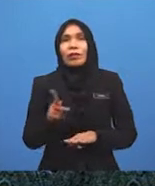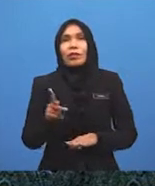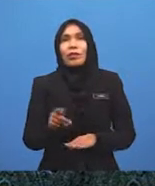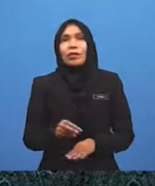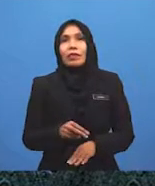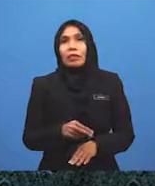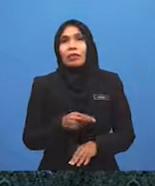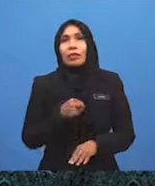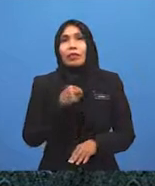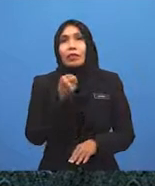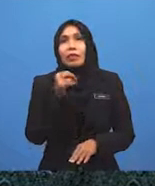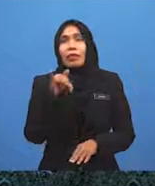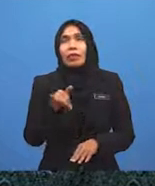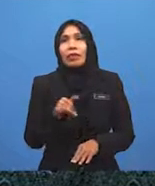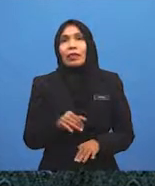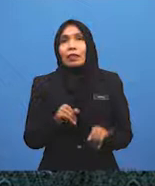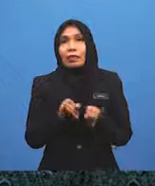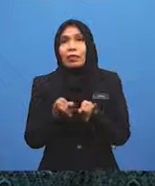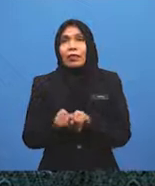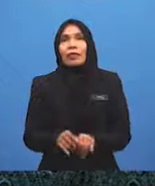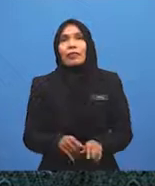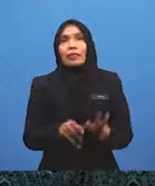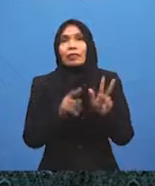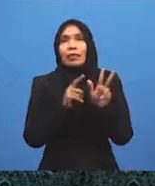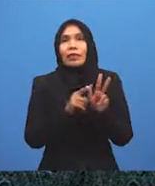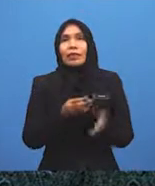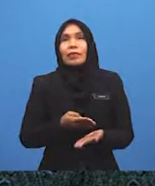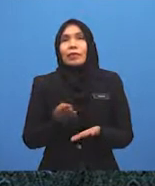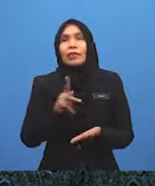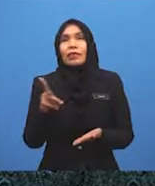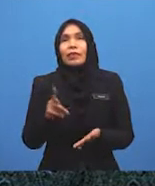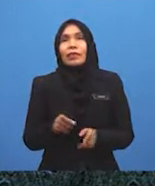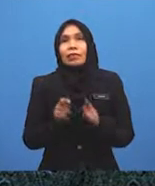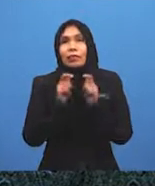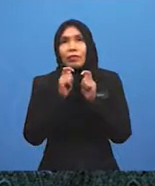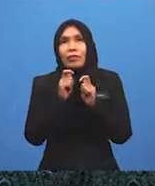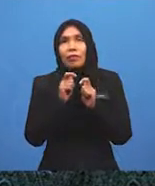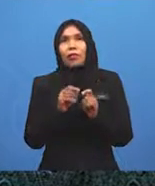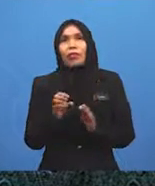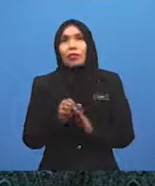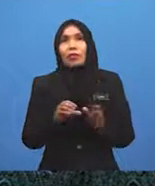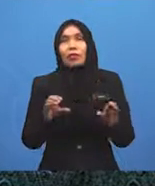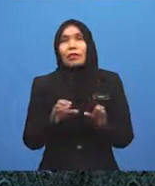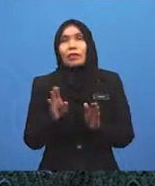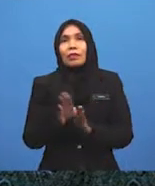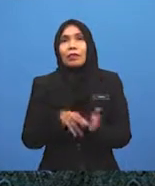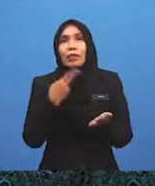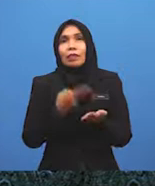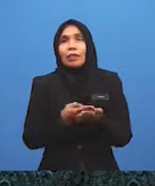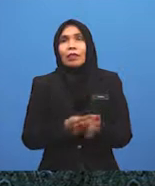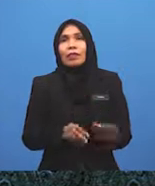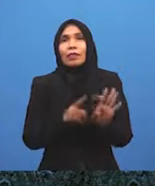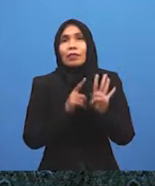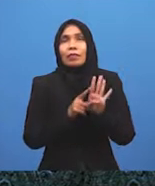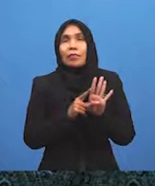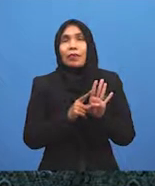nada yang sesuai. Yang ketiga, berikan teguran secara berhemah. Yang